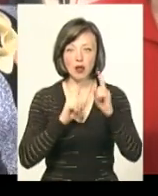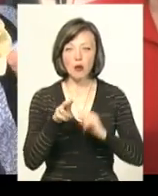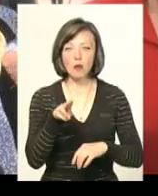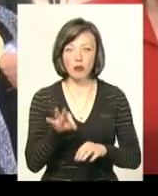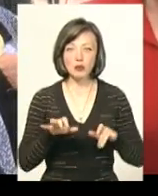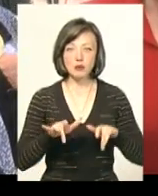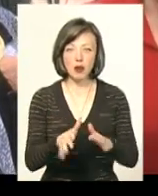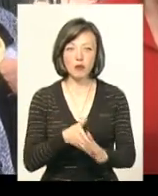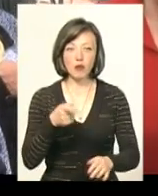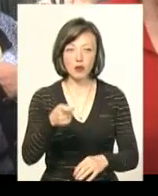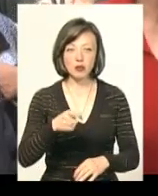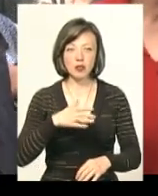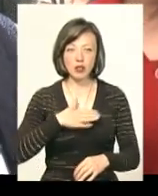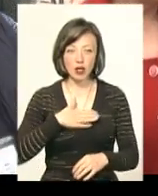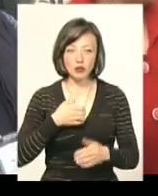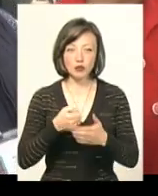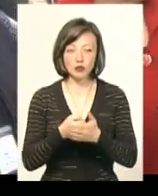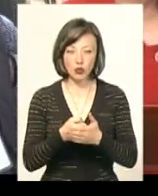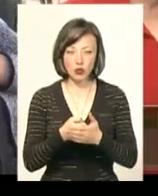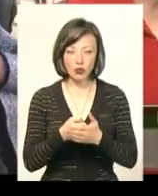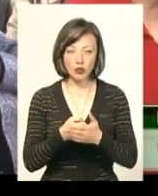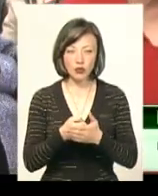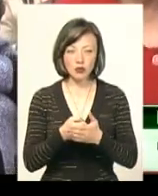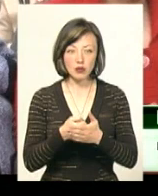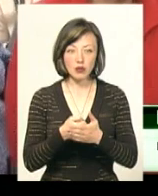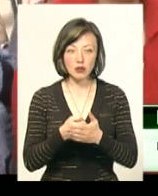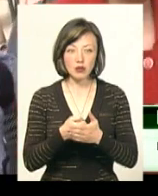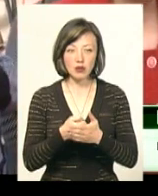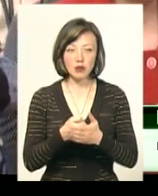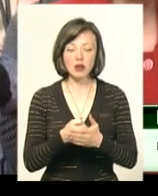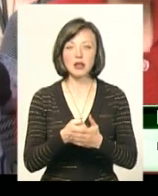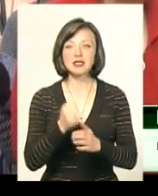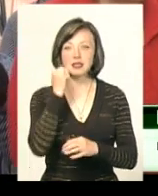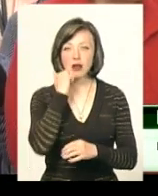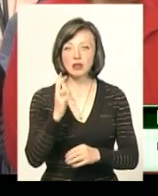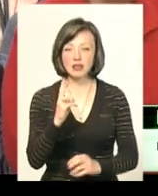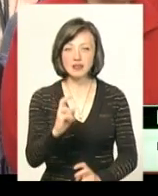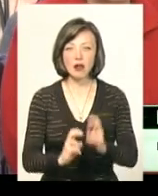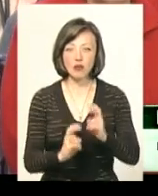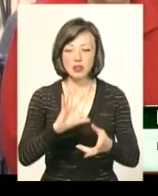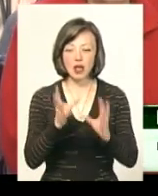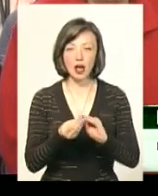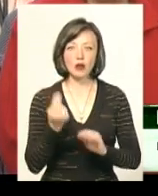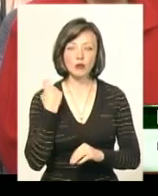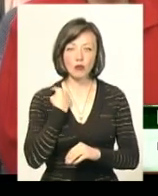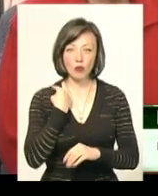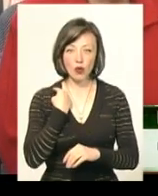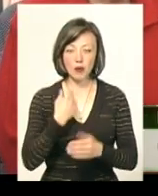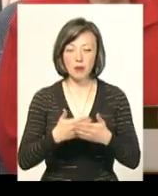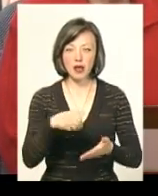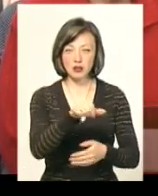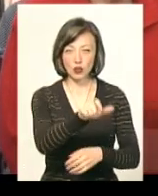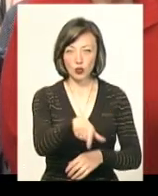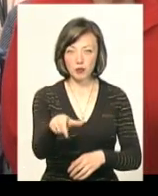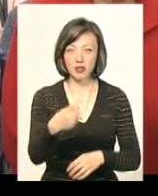справі, поданому нашому позову до ДП Старокостянтинівського молочного заводу. Загальна сума заборгованості перед членами кооперативу